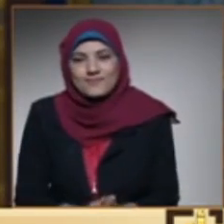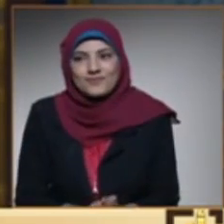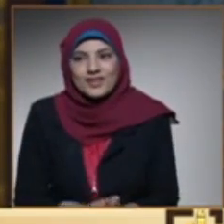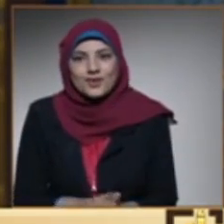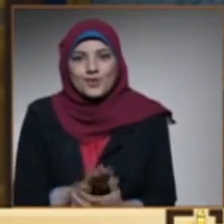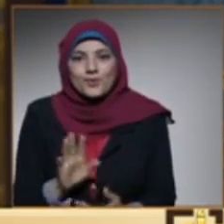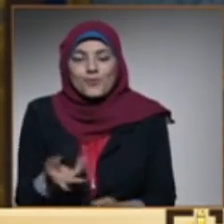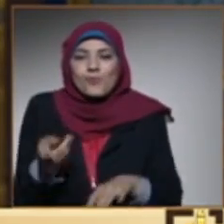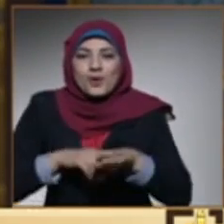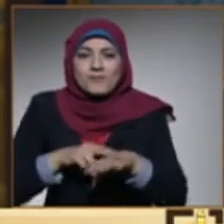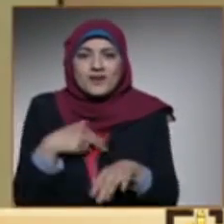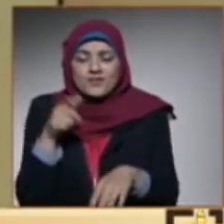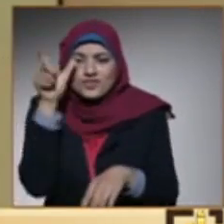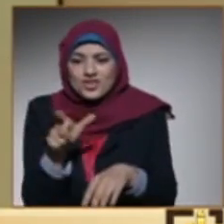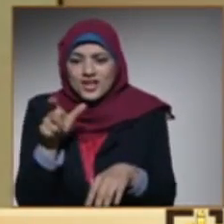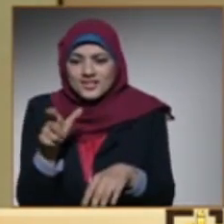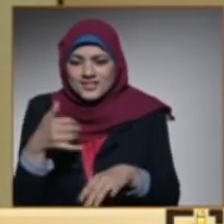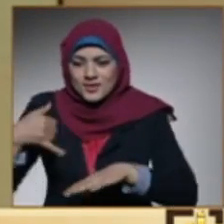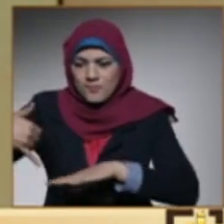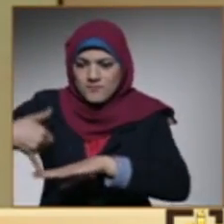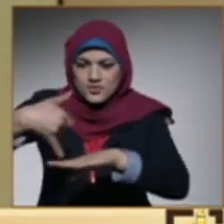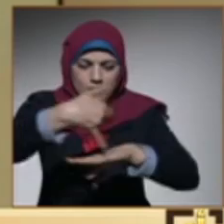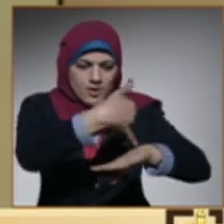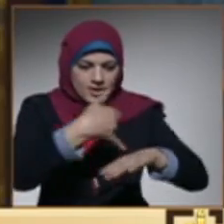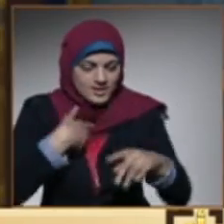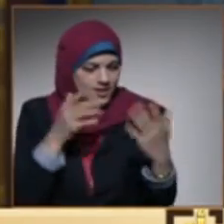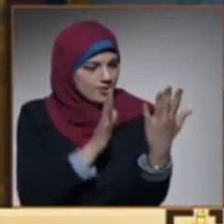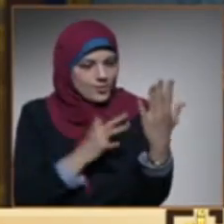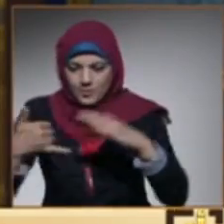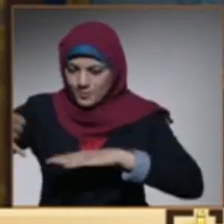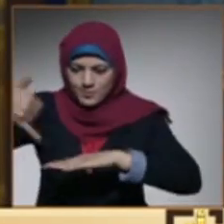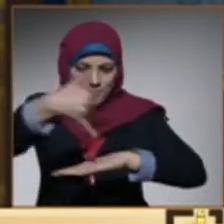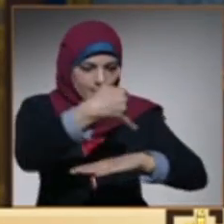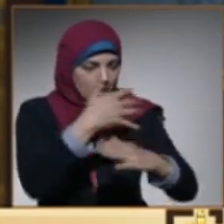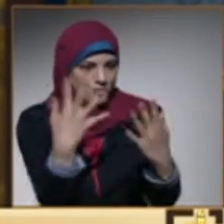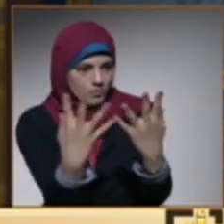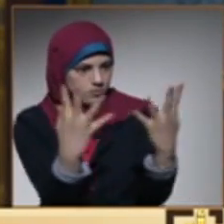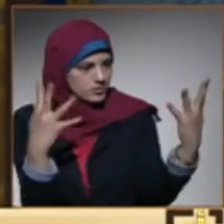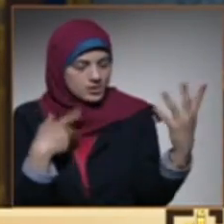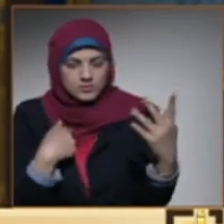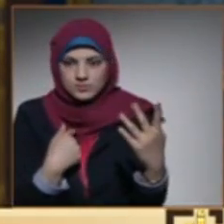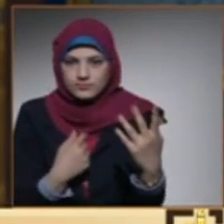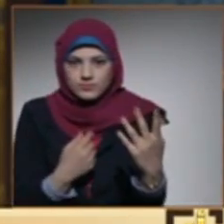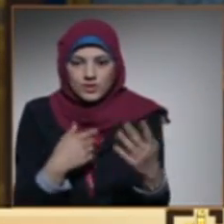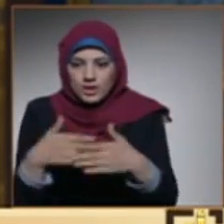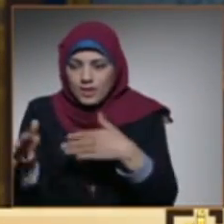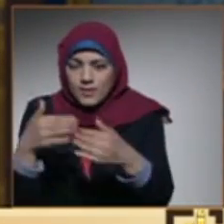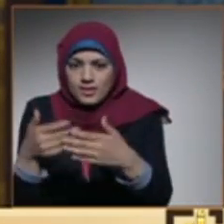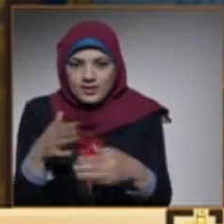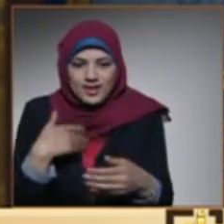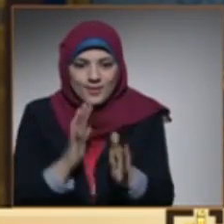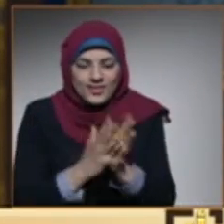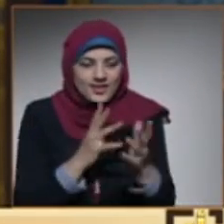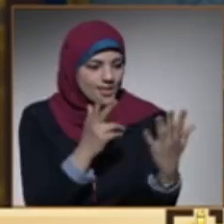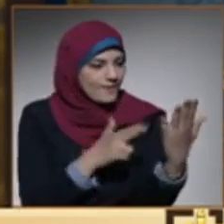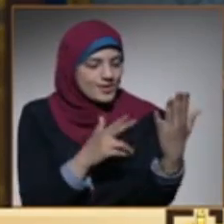اللي هو عارفه اللي هو بيستغرب قاعد بيبص كده. طبعا دي حاجات بتضايقهم واحنا ماشيين في الشارع، مثلا ممكن نقعد نتكلم في الاشاره،